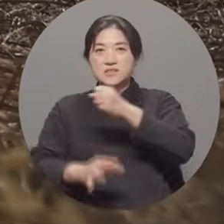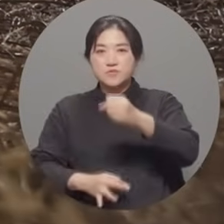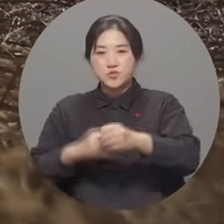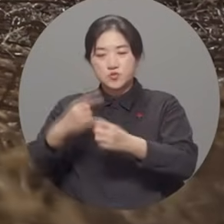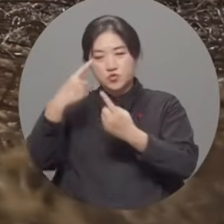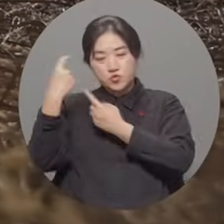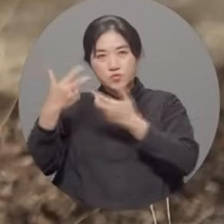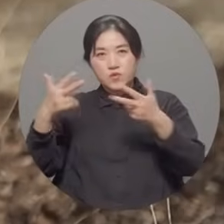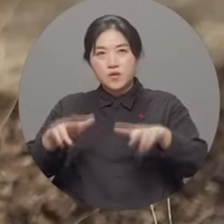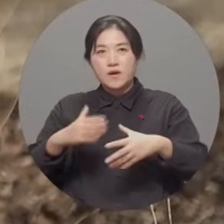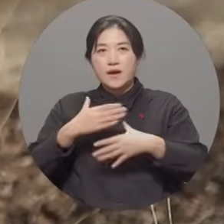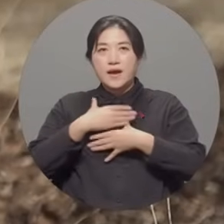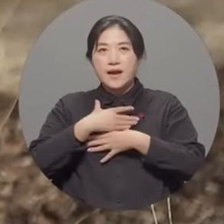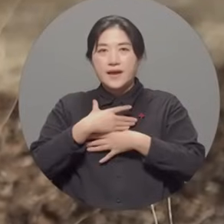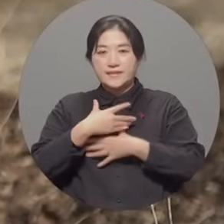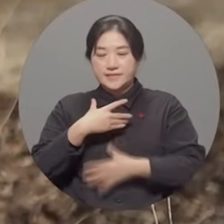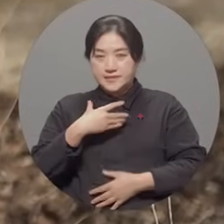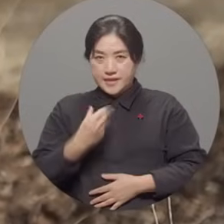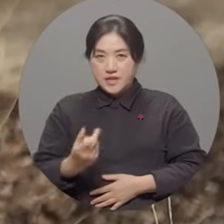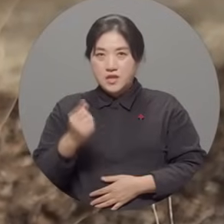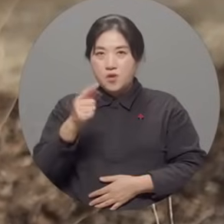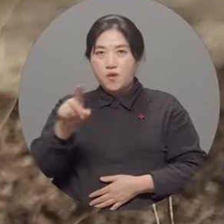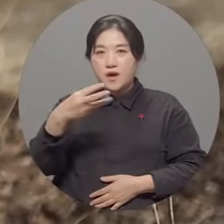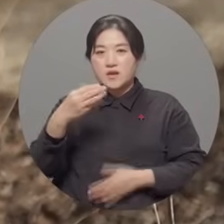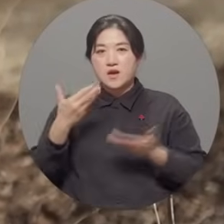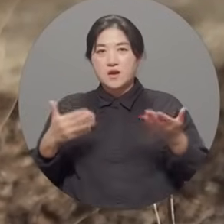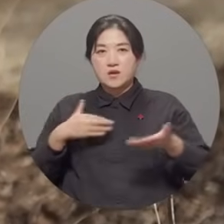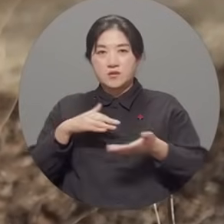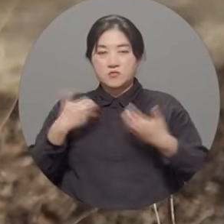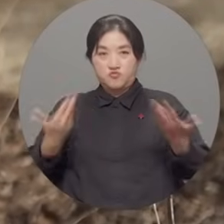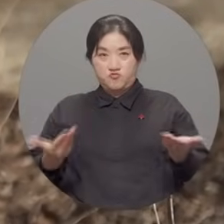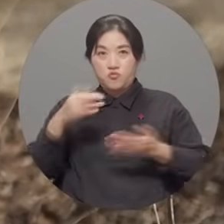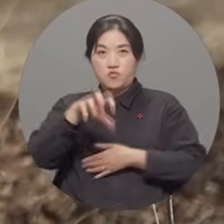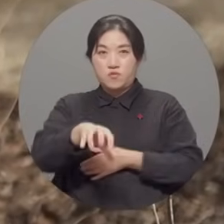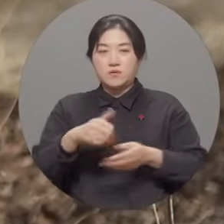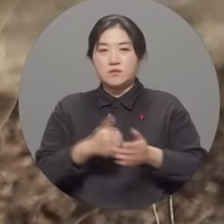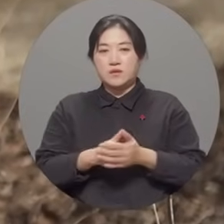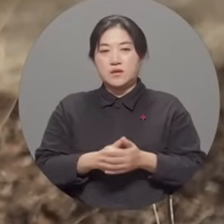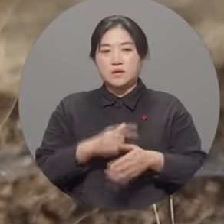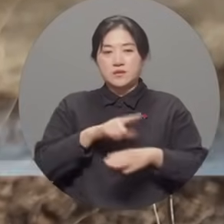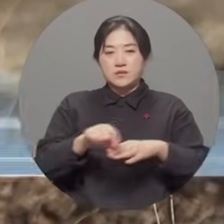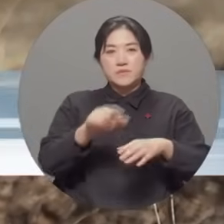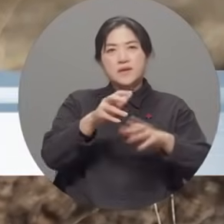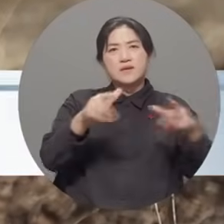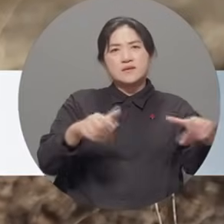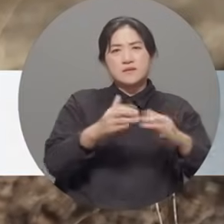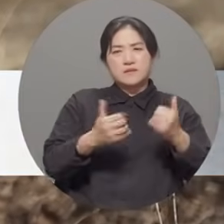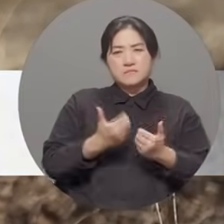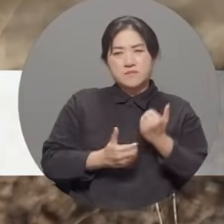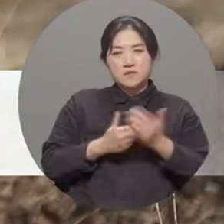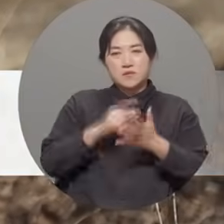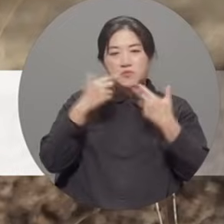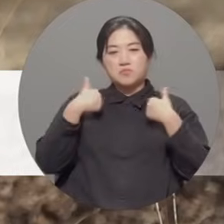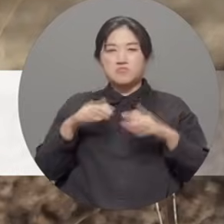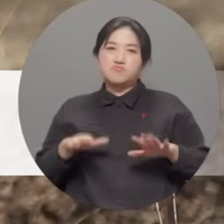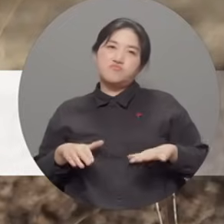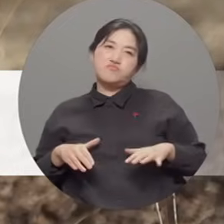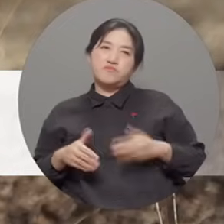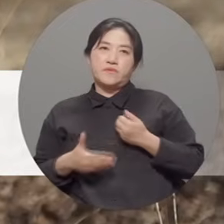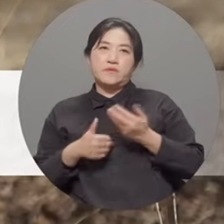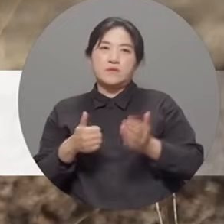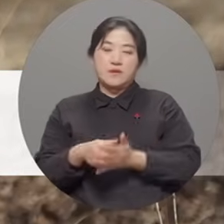화랑 유원지입니다. 하지만 일부 주민들의 기피와 정부의 미온적 태도로 이렇게 첫 삽조차 뜨지 못한 채